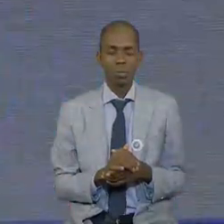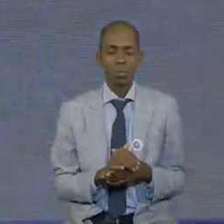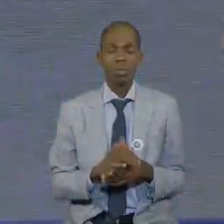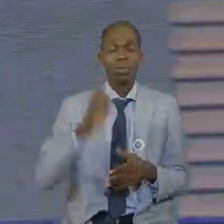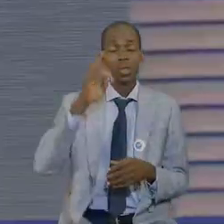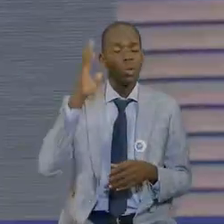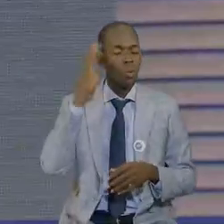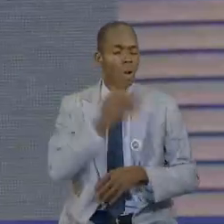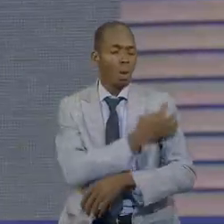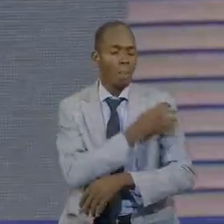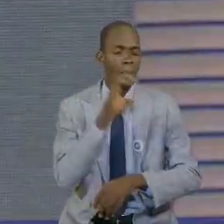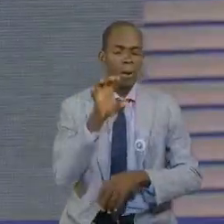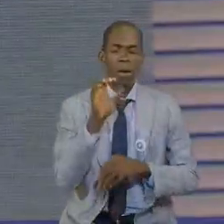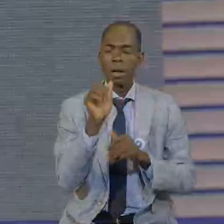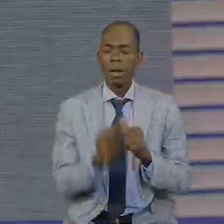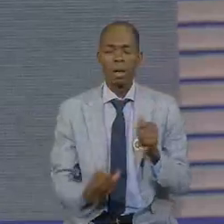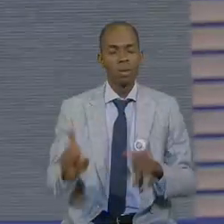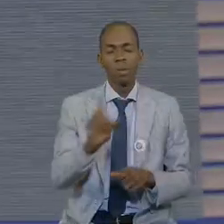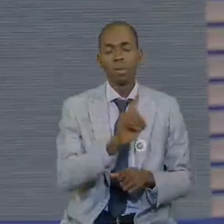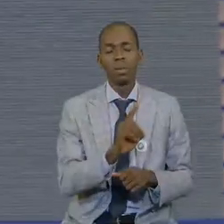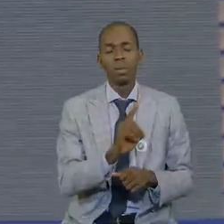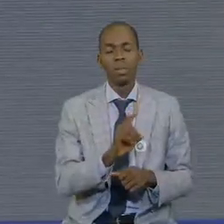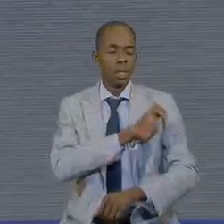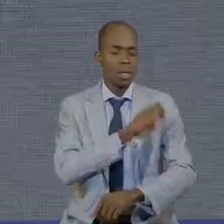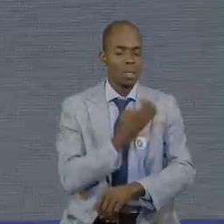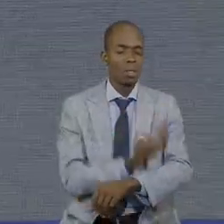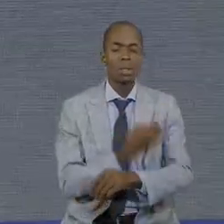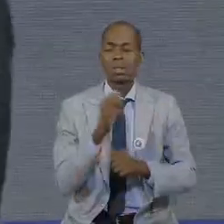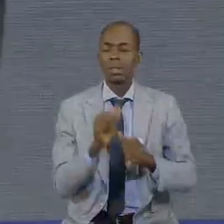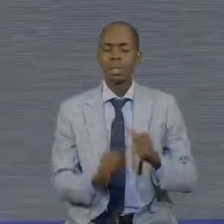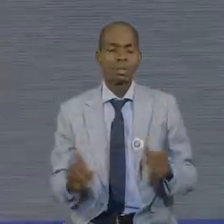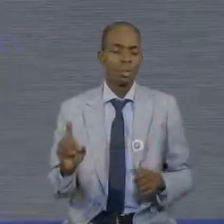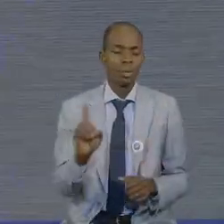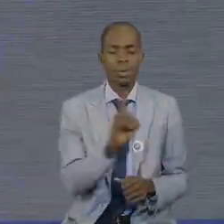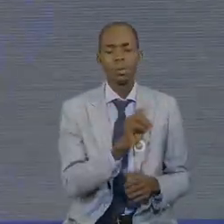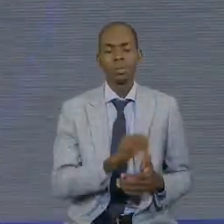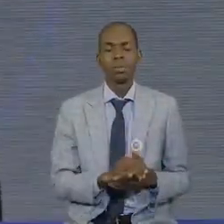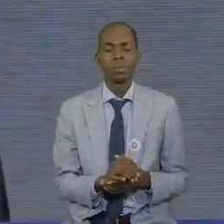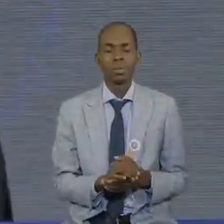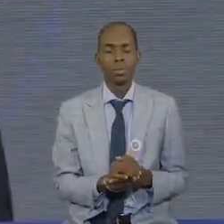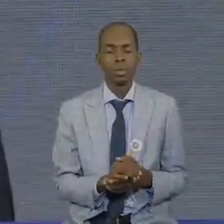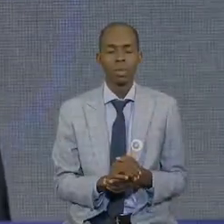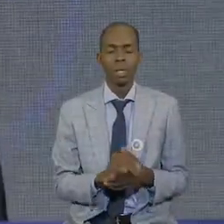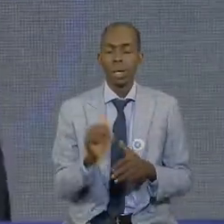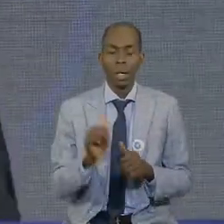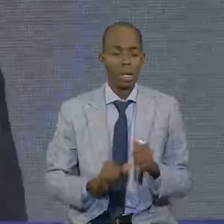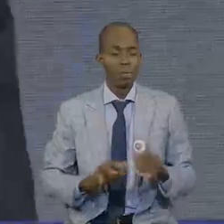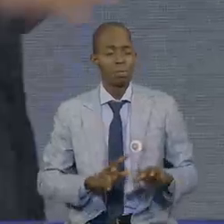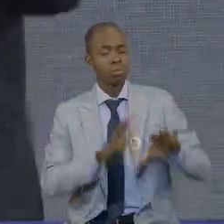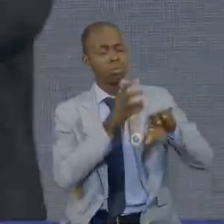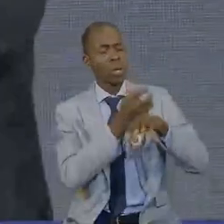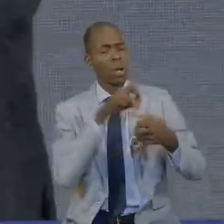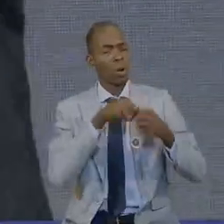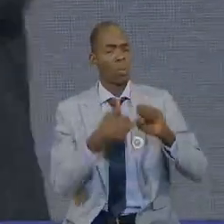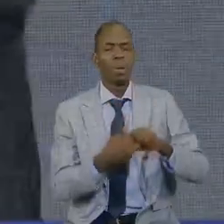Power everyone. Tu revêtiras de puissance chacun. Tu donneras de l'énergie à chacun. Every mountain away, you